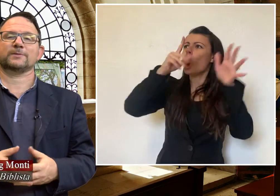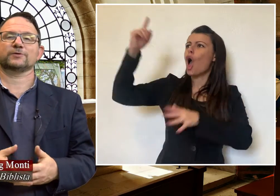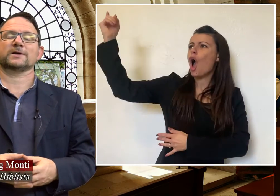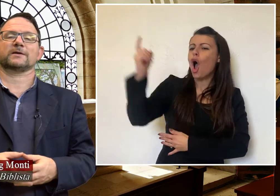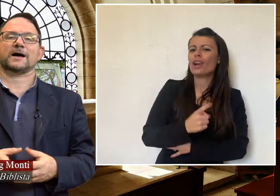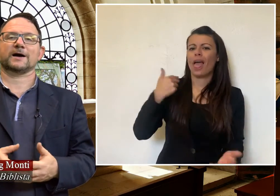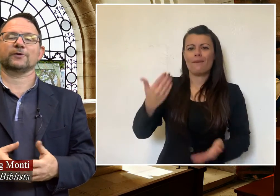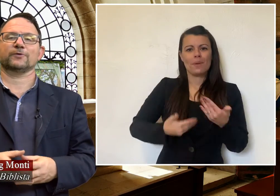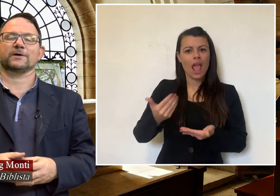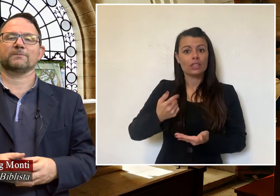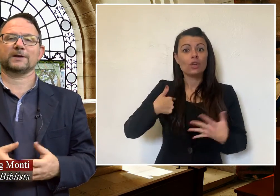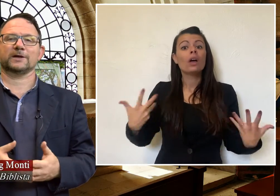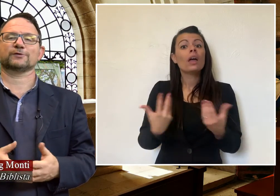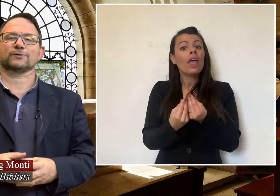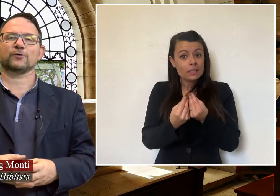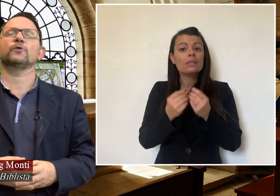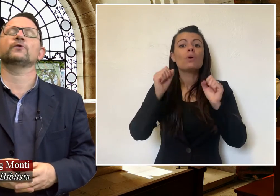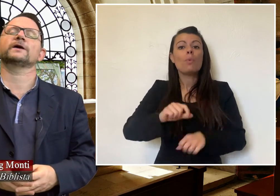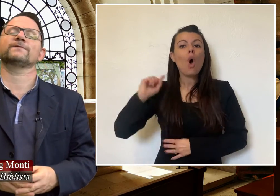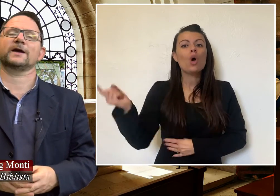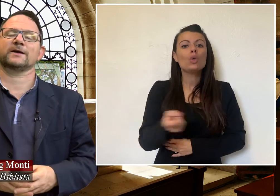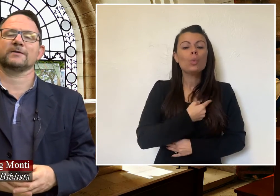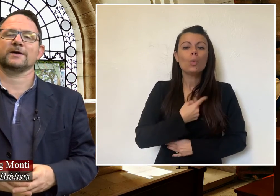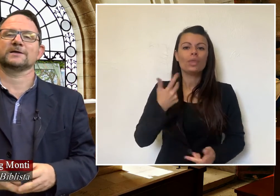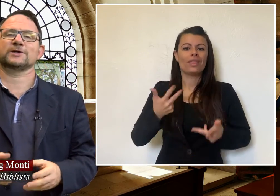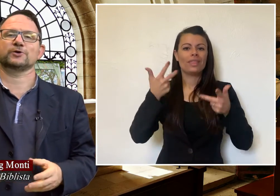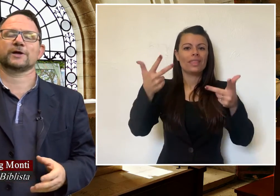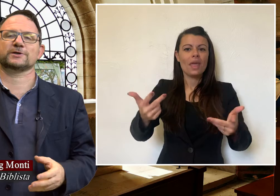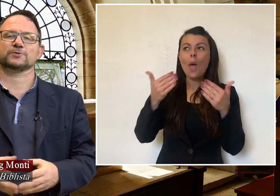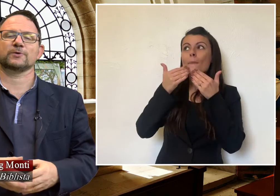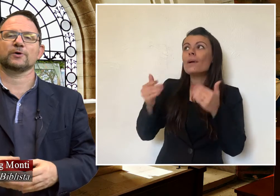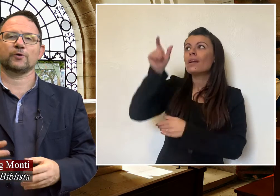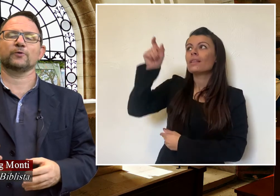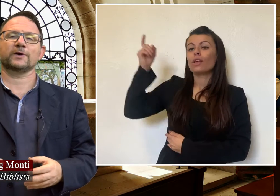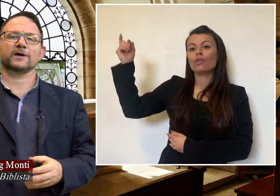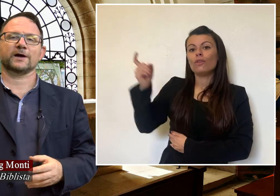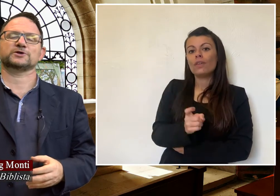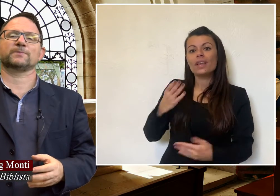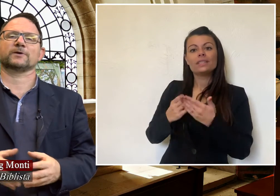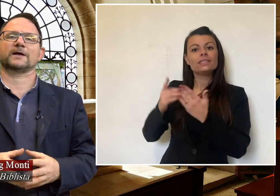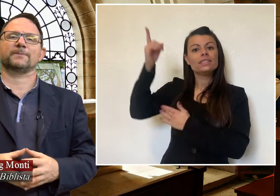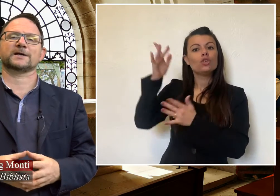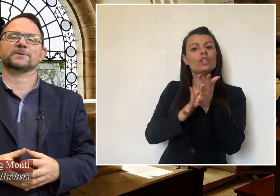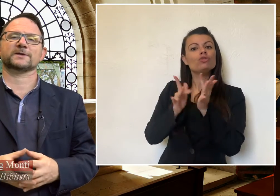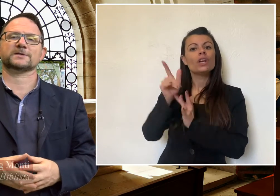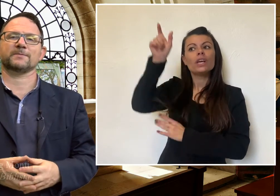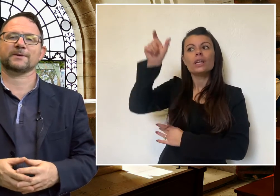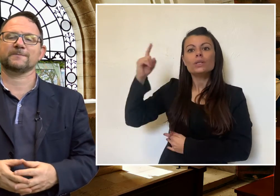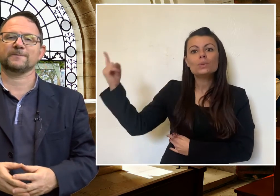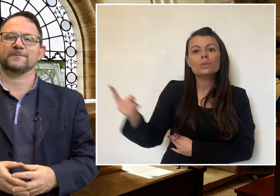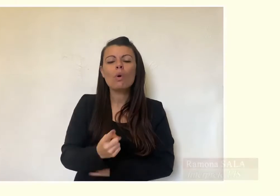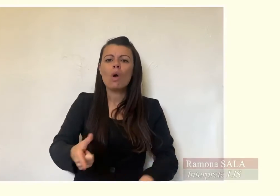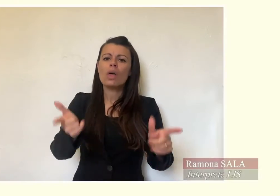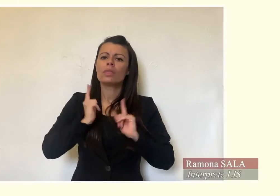potremmo dire, anche noi, «Benedetto colui che viene, il Signore Gesù, colui che ci porta la pace per